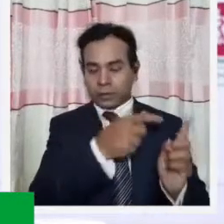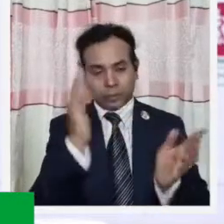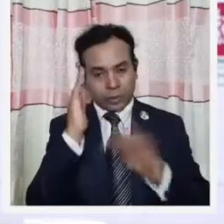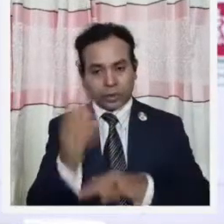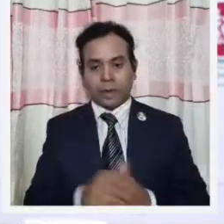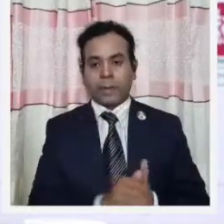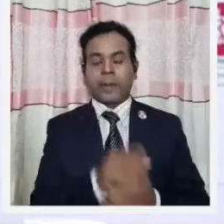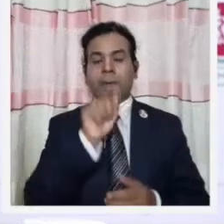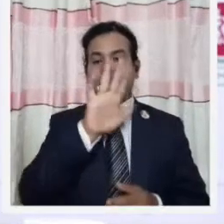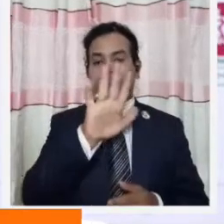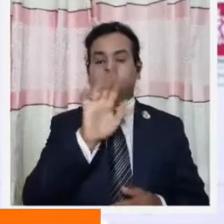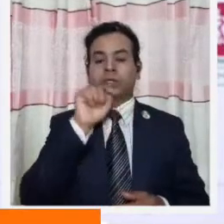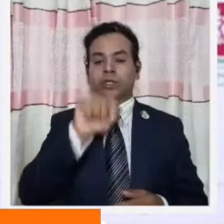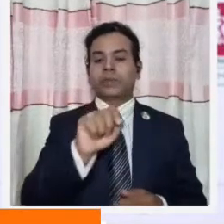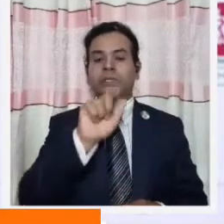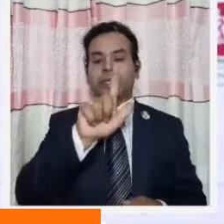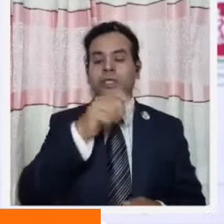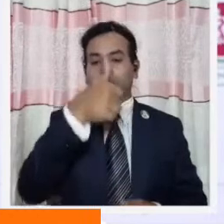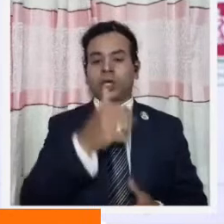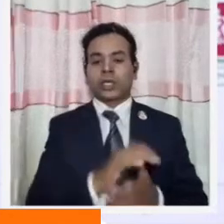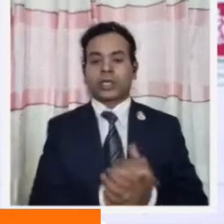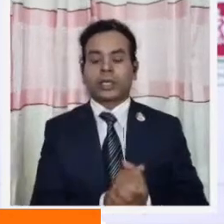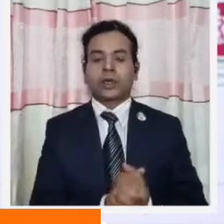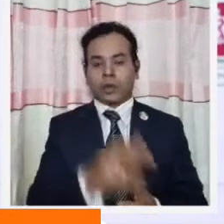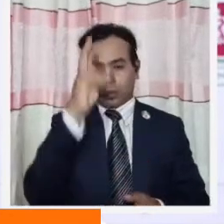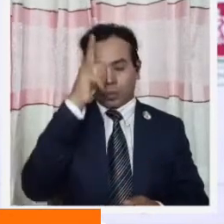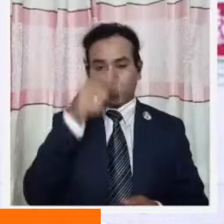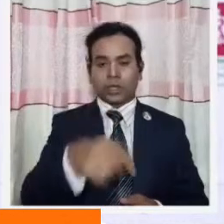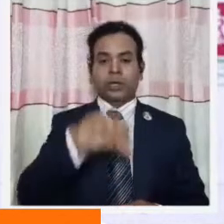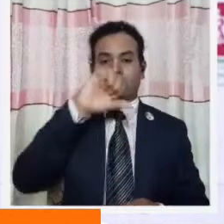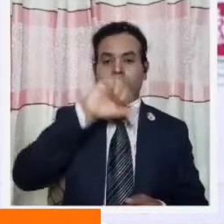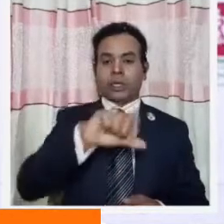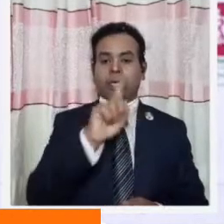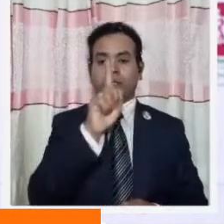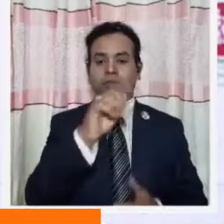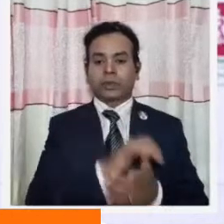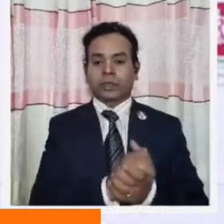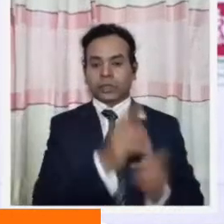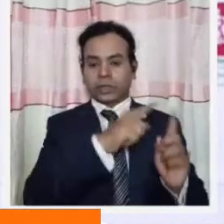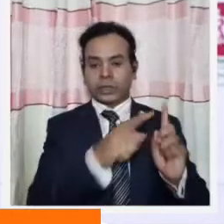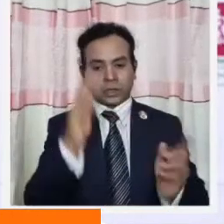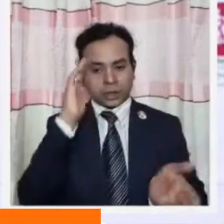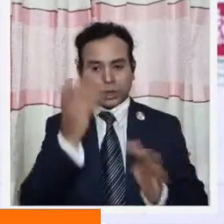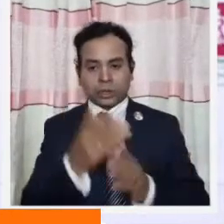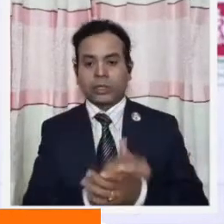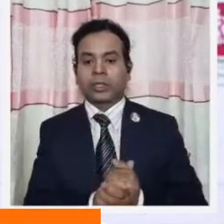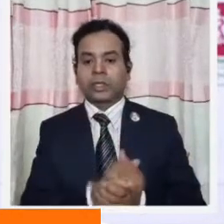২৫.৬৩%, রাজশাহী ১২৮ জন ৫.১৩%, খুলনা ১৪৪ জন